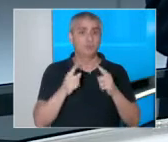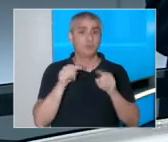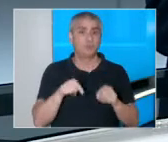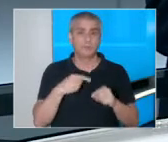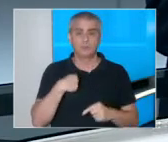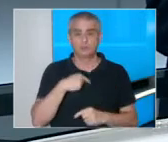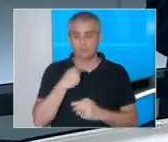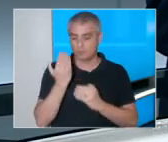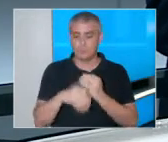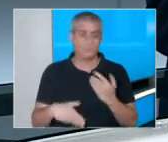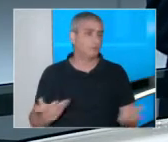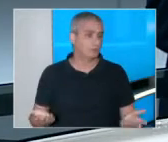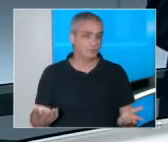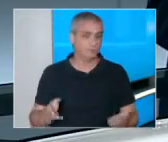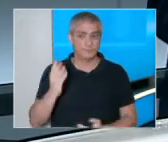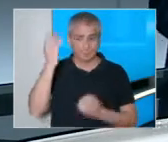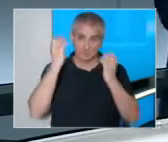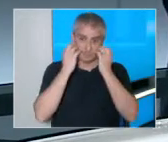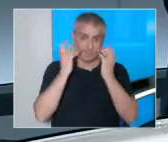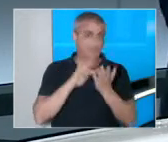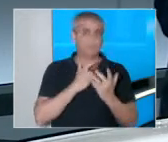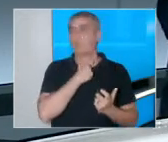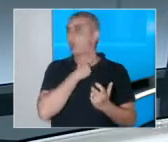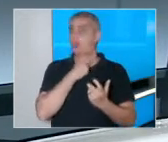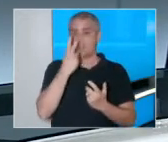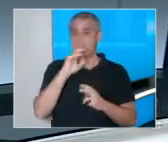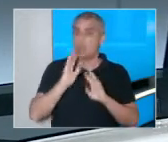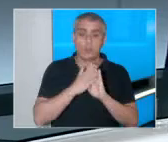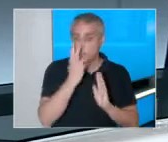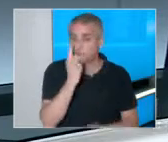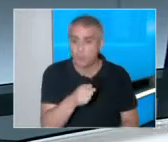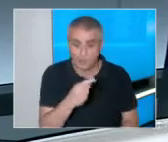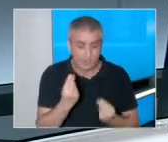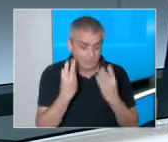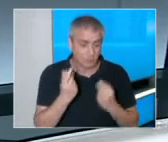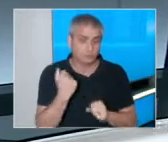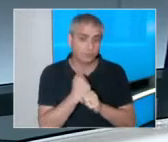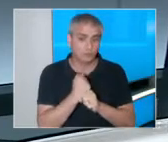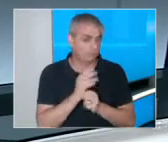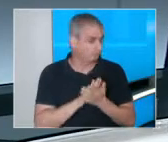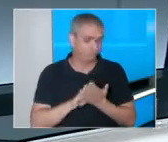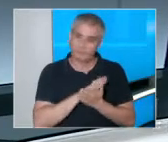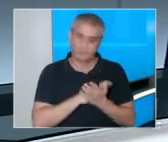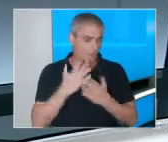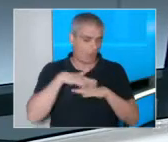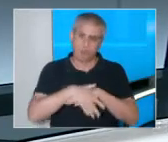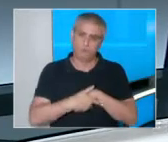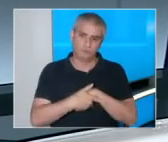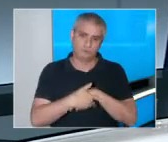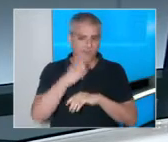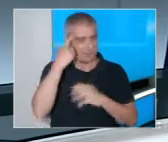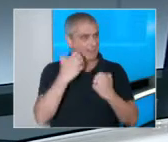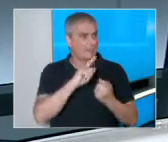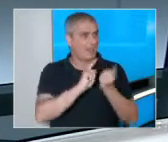כאן, שאנחנו בסופו של דבר, בנט נמצא במלכות, כי הוא רואה שכל מה שהוא רואה, כדבר טוב שהוא עושה, שום דבר מזה לא מחלחל, לדעת